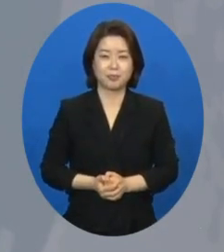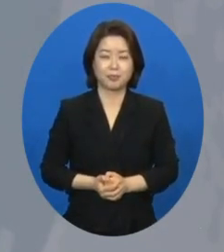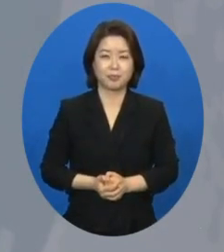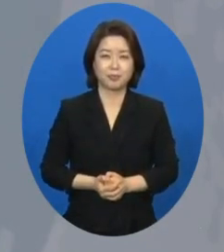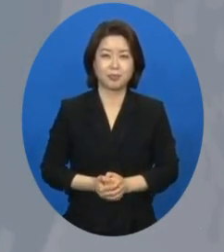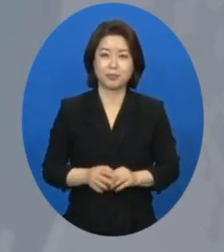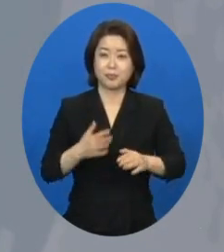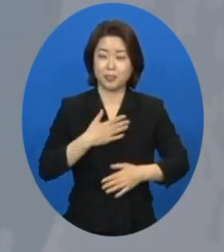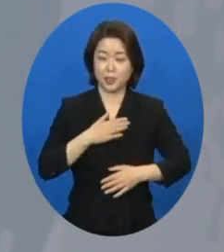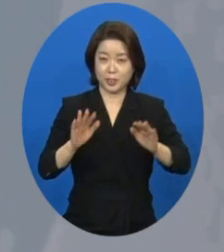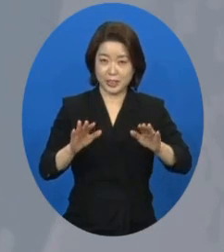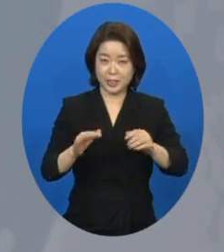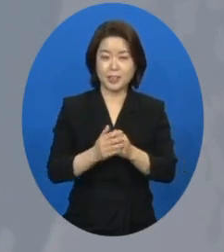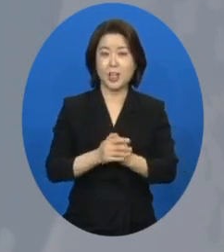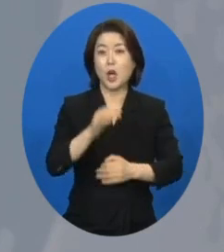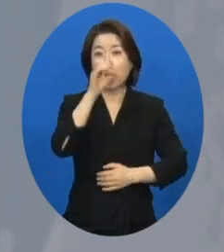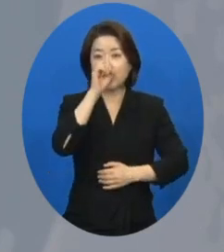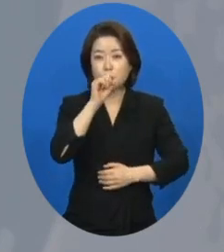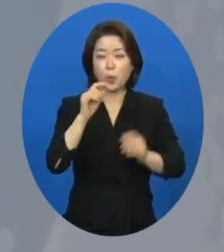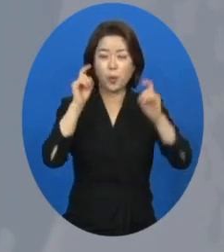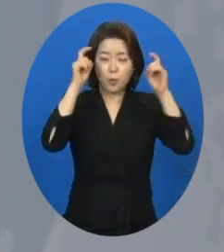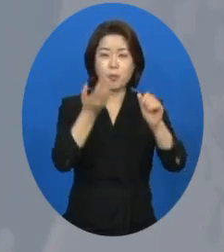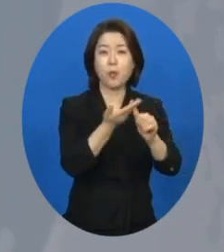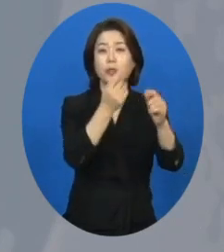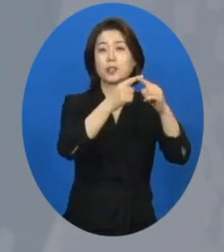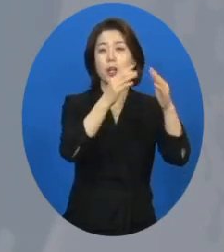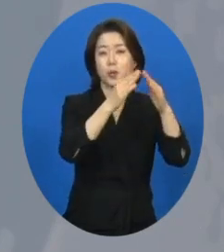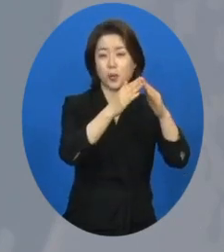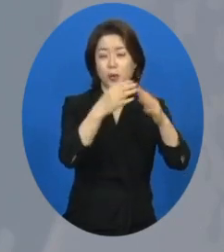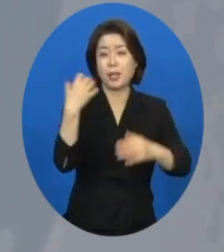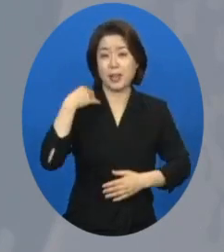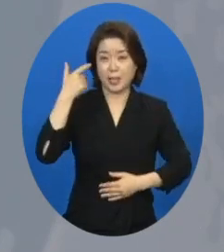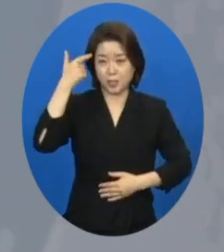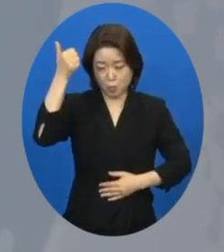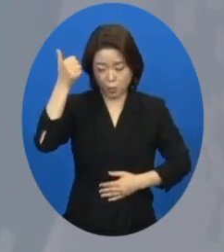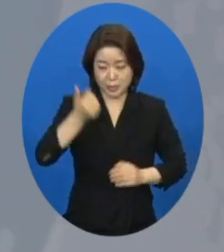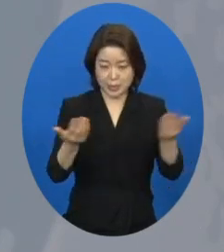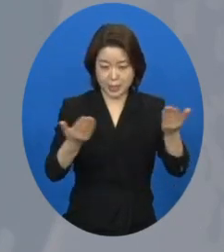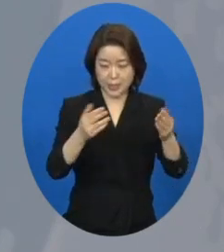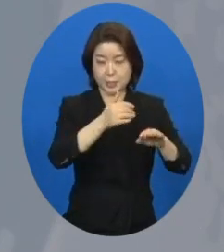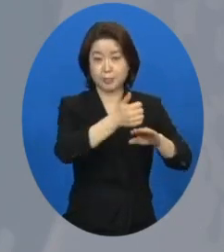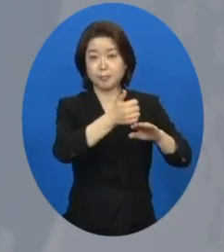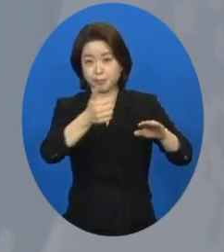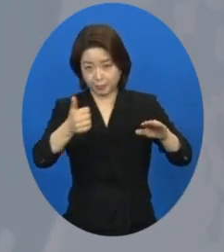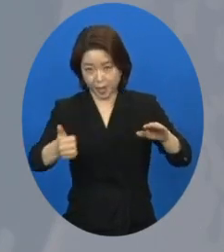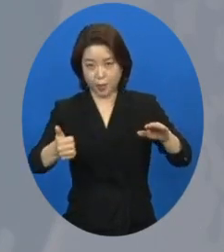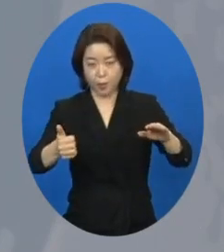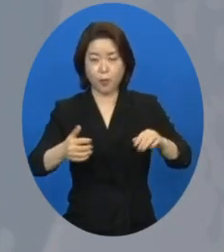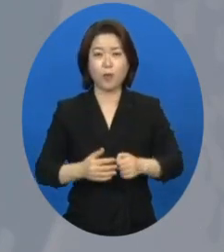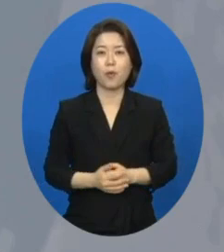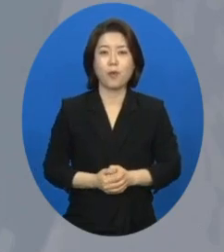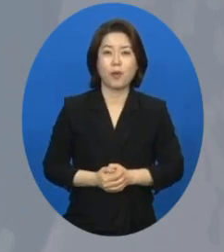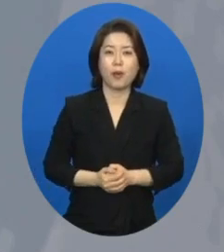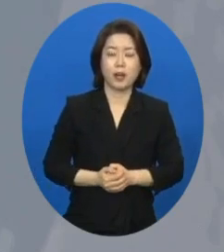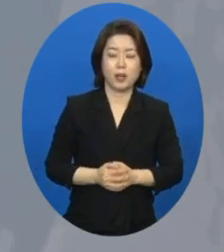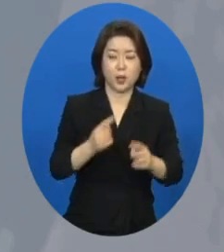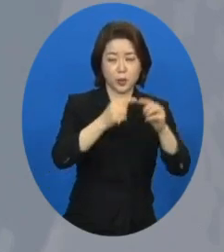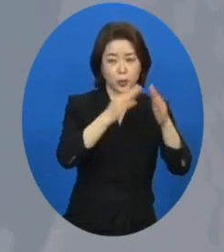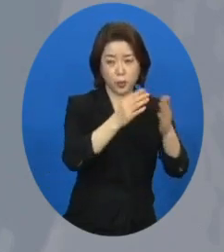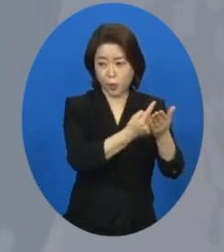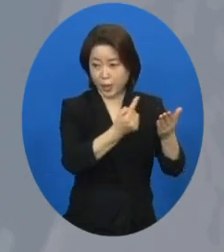저는 이제 선한목자교회 담임 목사를 이제 내려놓고 이제는 교회를